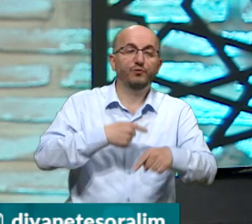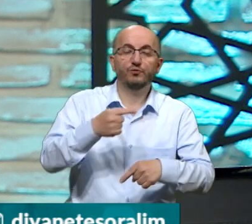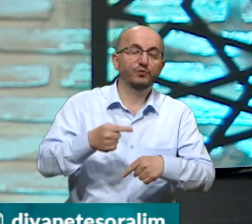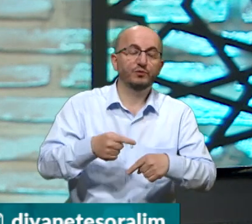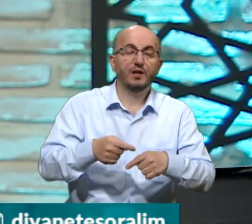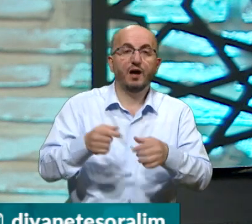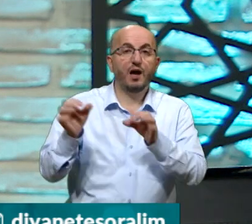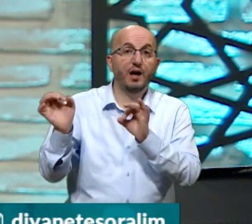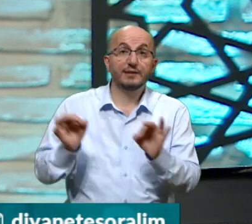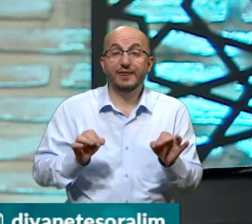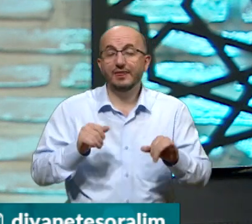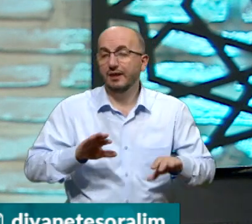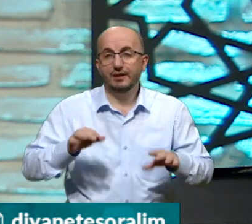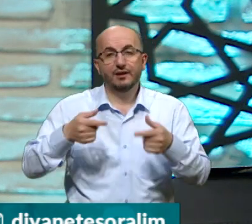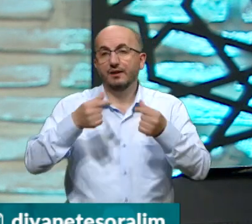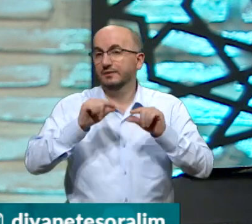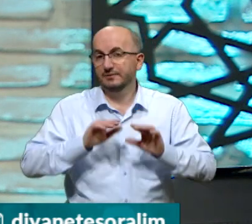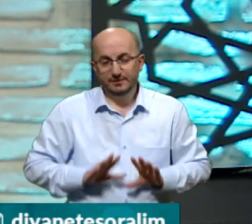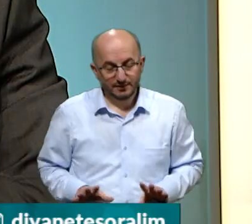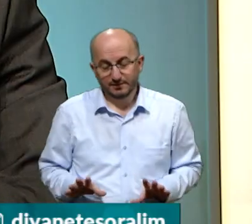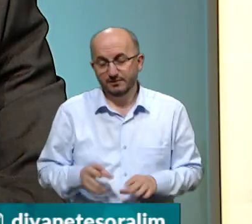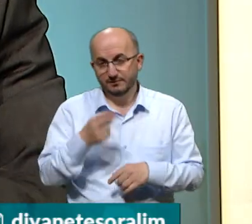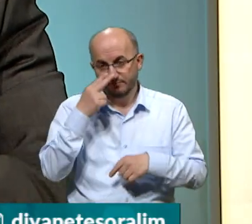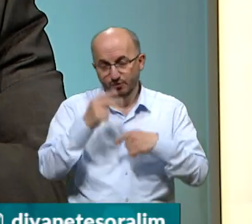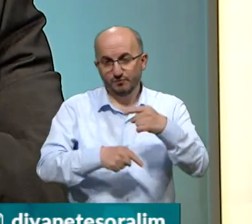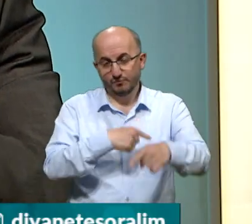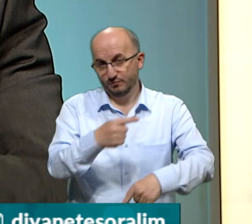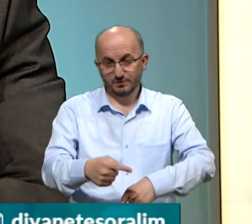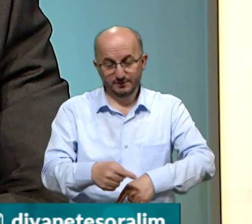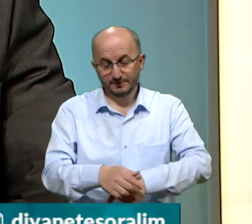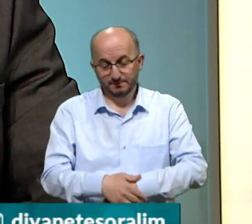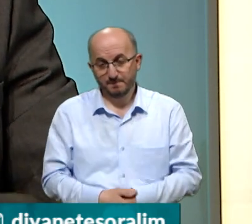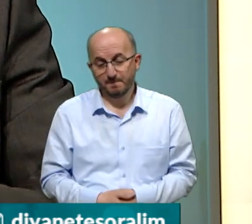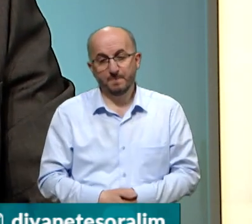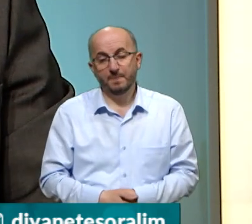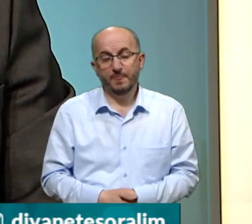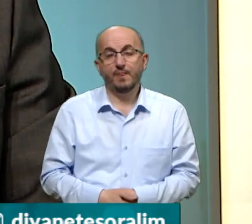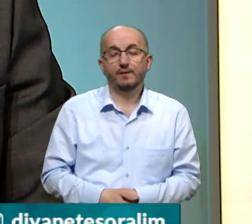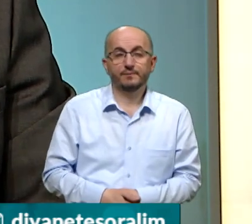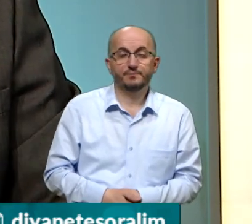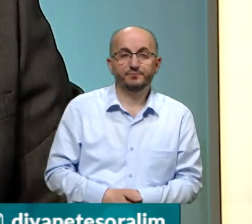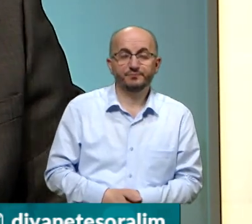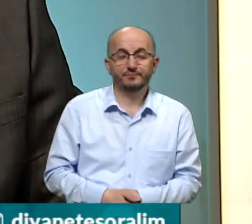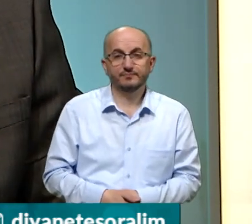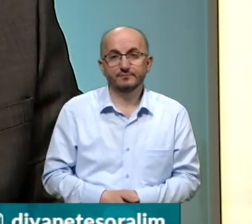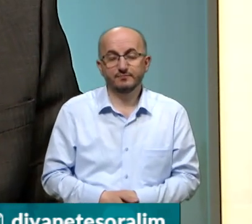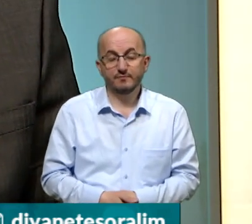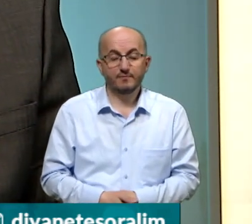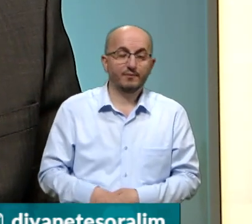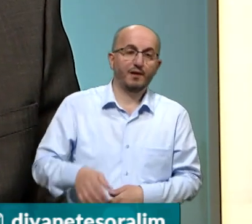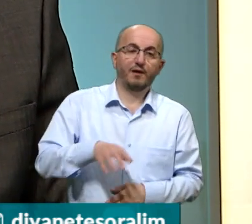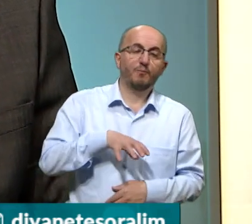değil hadis değil Ben hiçbir zaman bu ayet ve hadisten efendimi oluşan bir Öf dediğimi tamamiyle